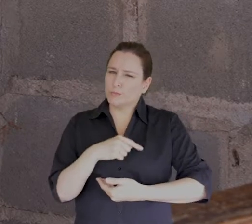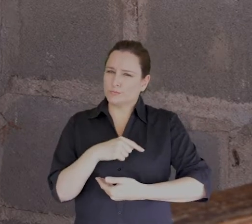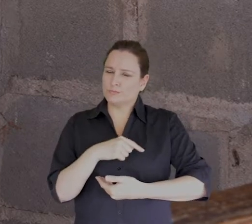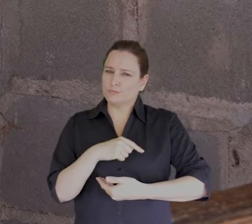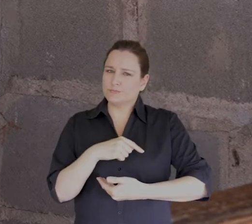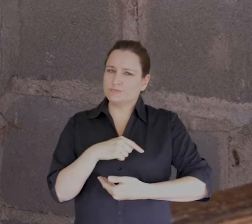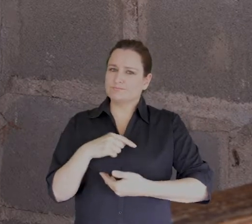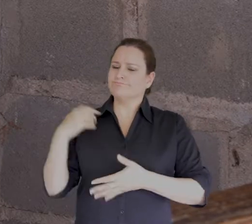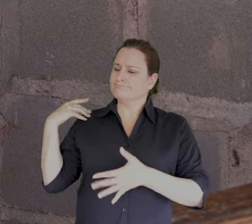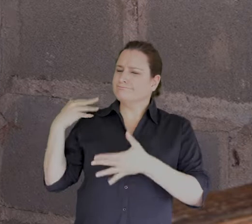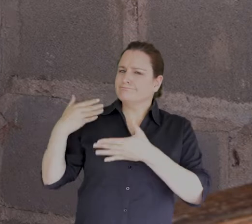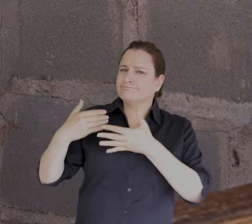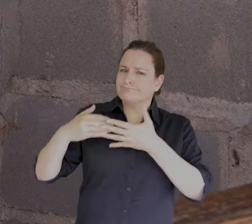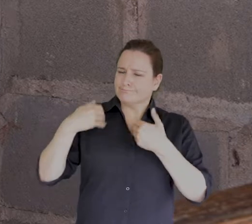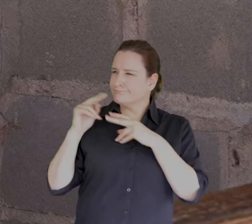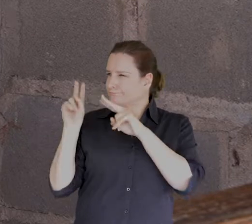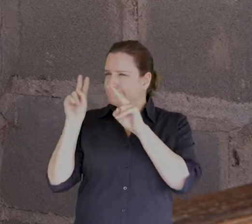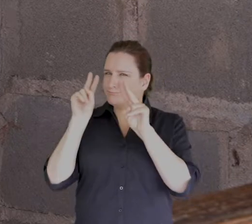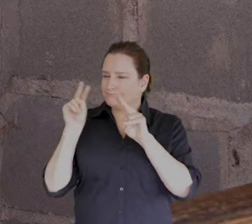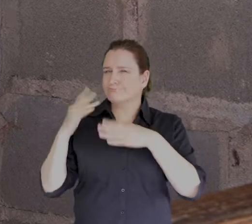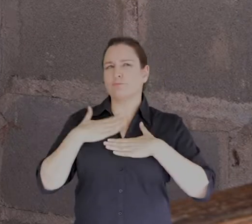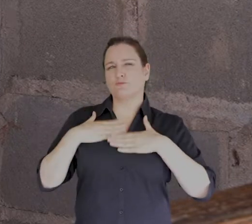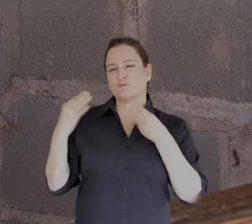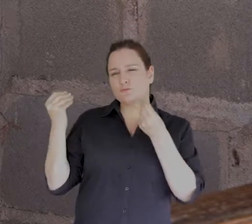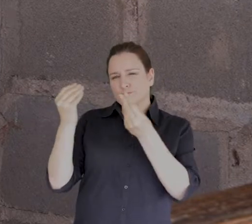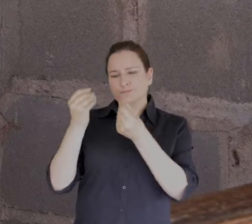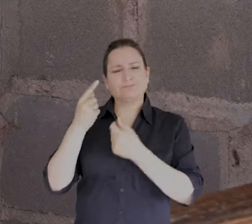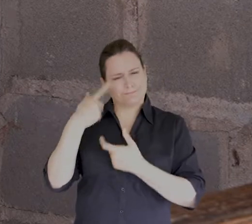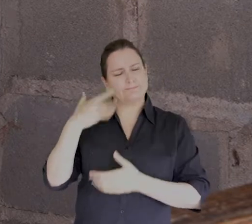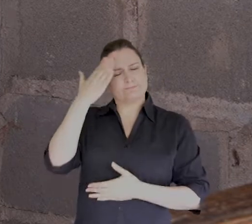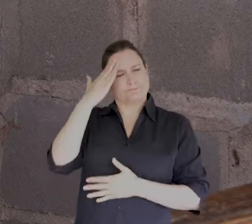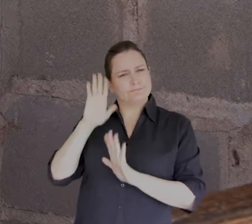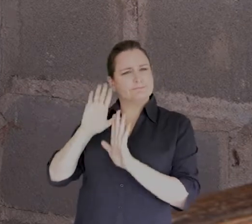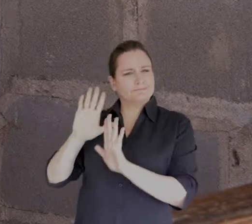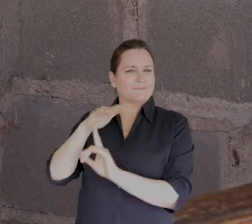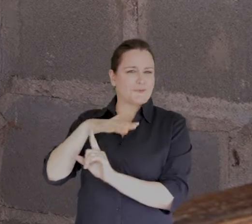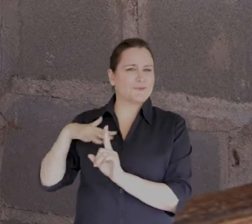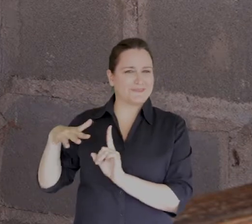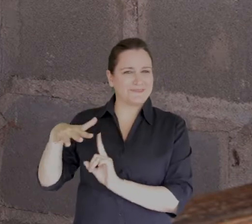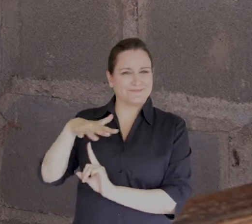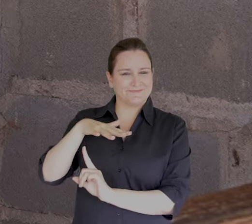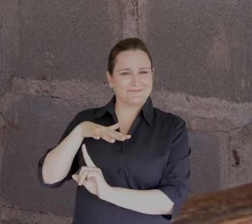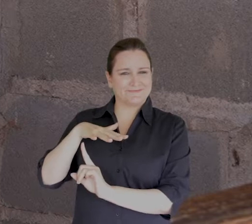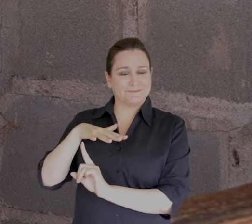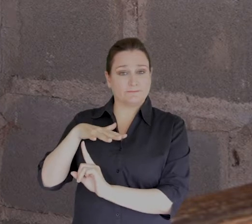weet precies waar hij die hele tijd was, die hele tijd gewaar hij, waar hij, en hij kent die omgeving soort van.